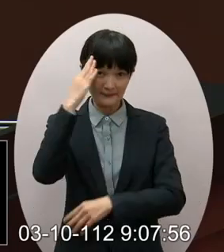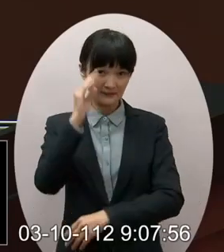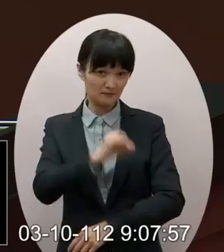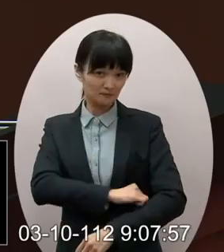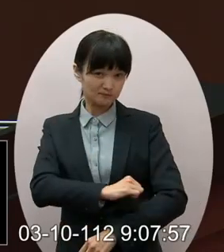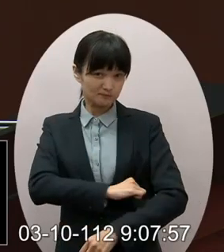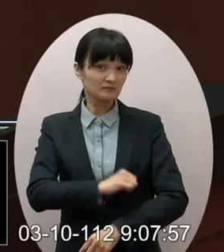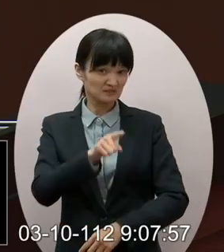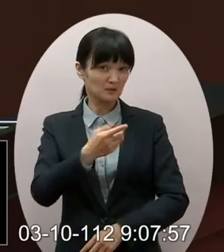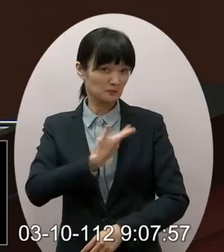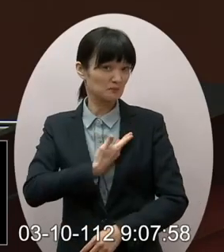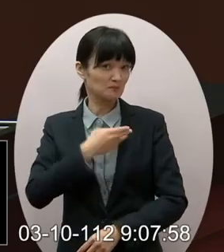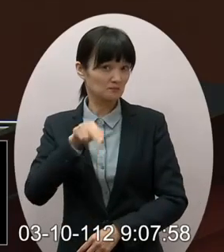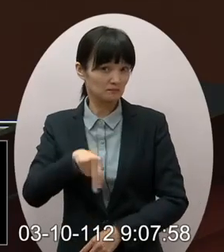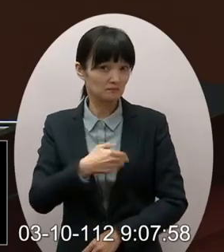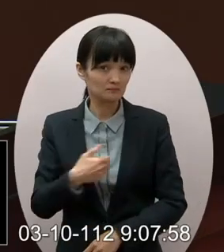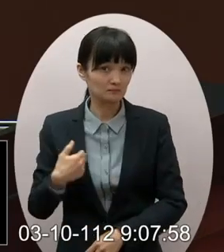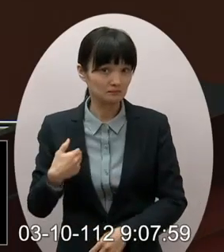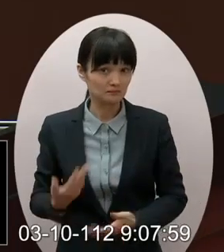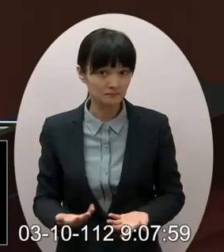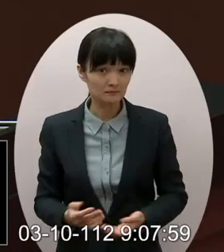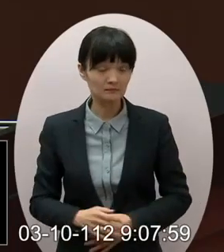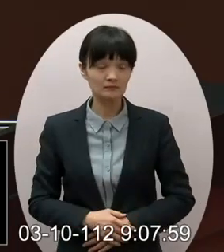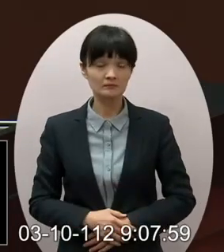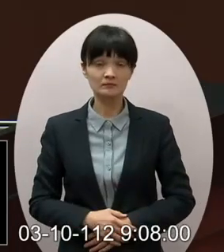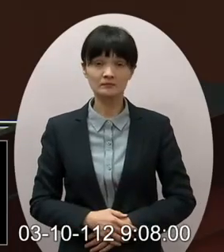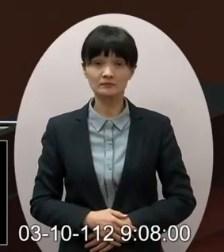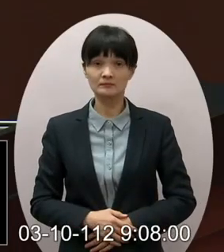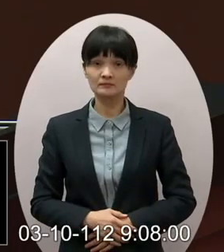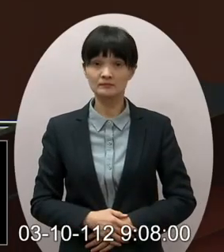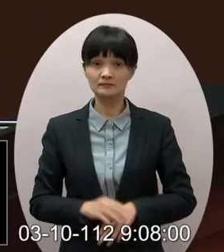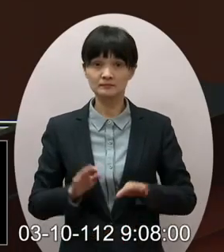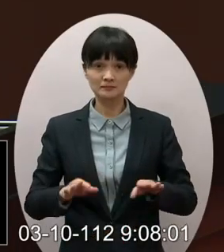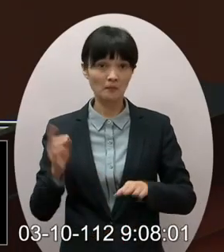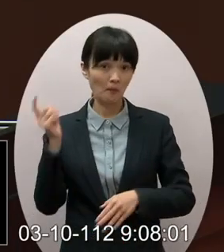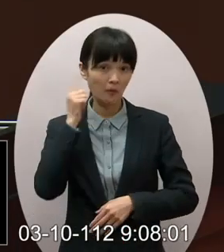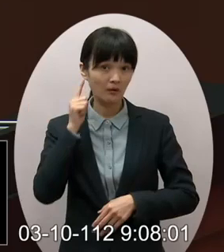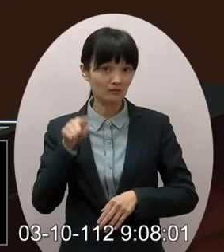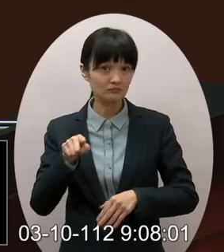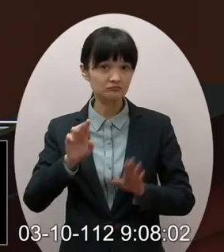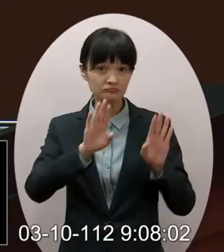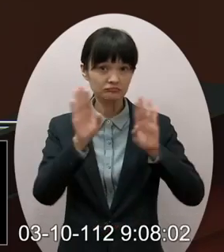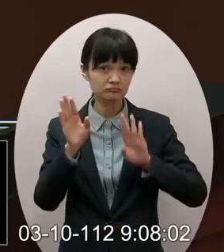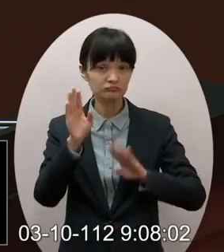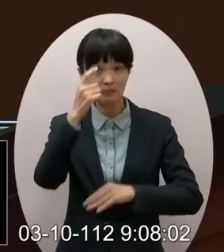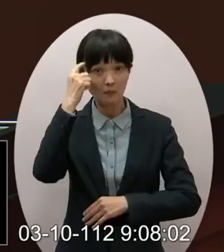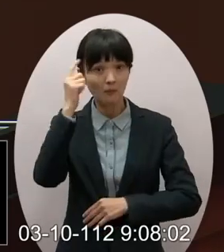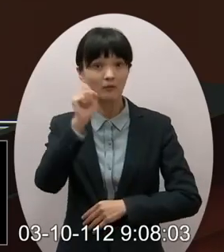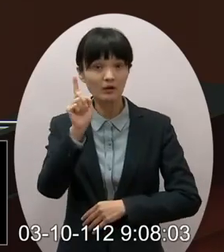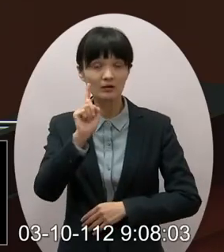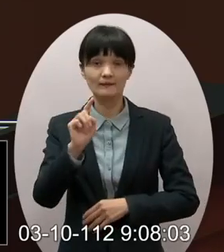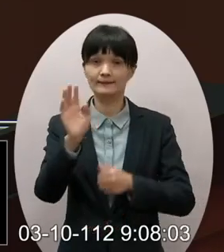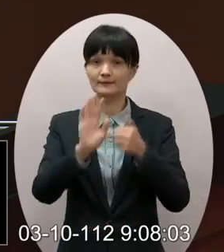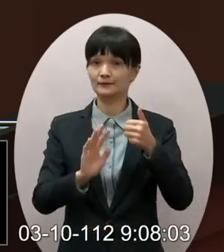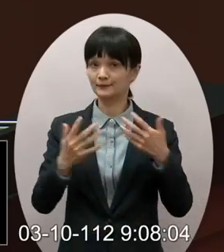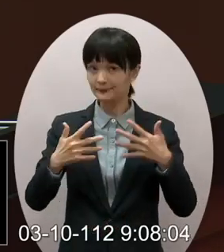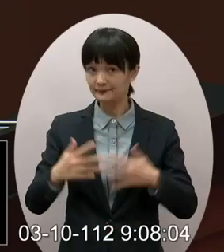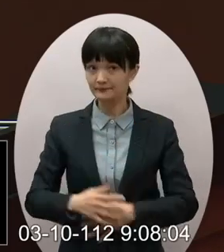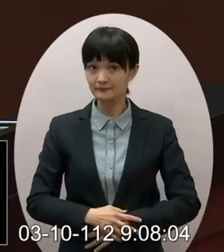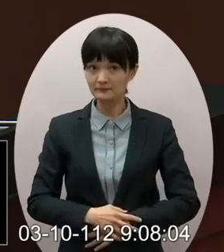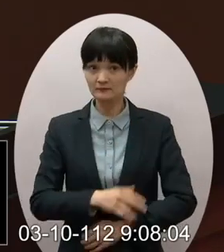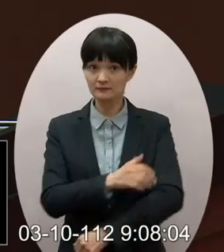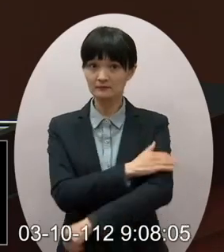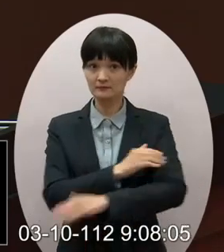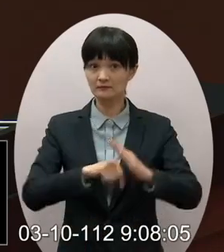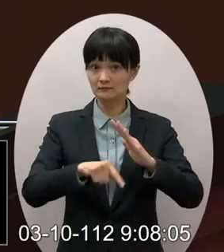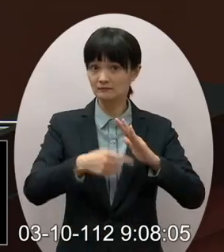张吗？也因此我们传出这样的状况，代表就是态度问题。陈院